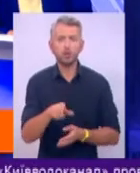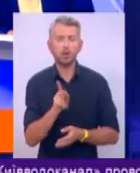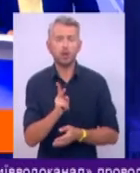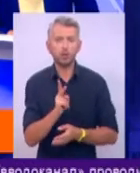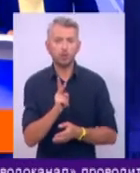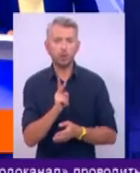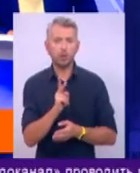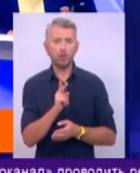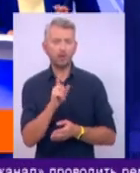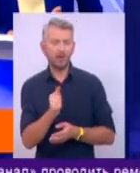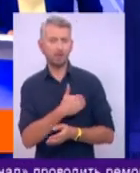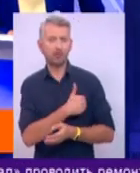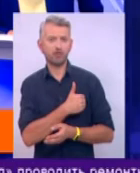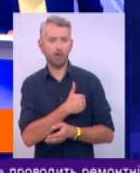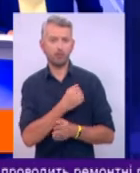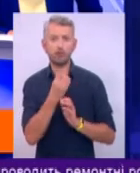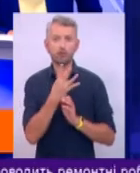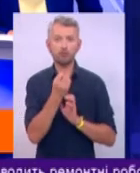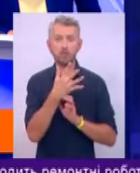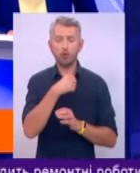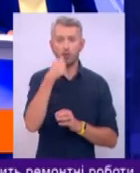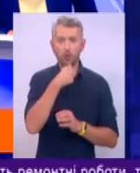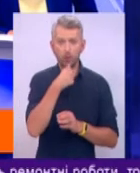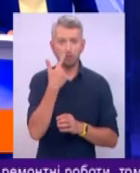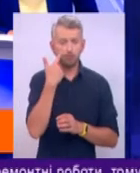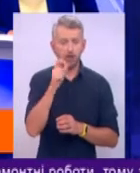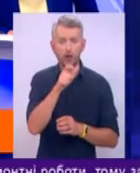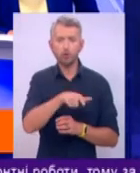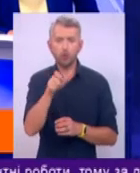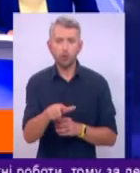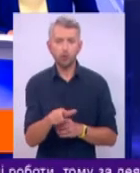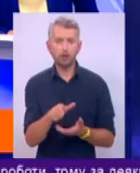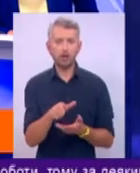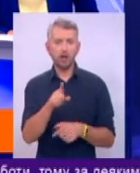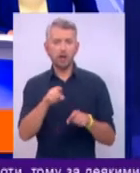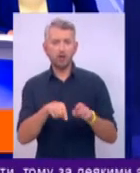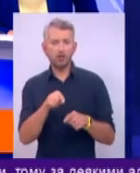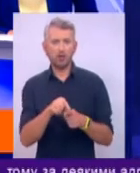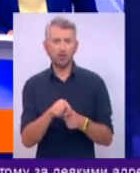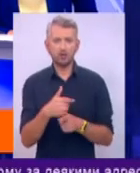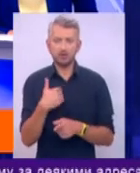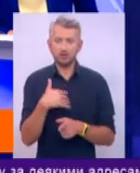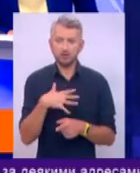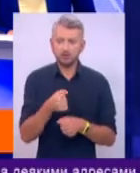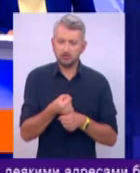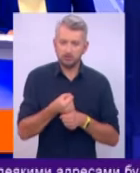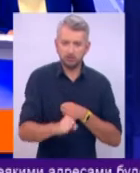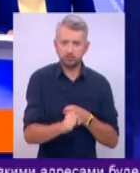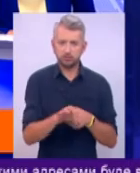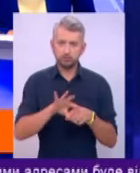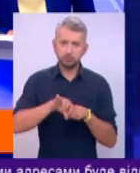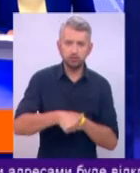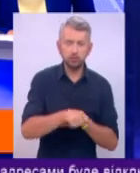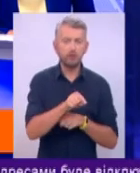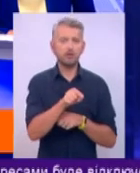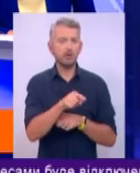з бажанням. А в 14-15-му це переважно люди, власне, інколи через не хочу, їх заставляли, і вони не